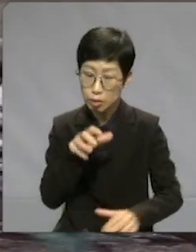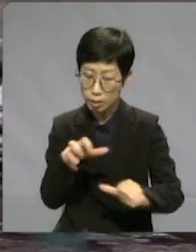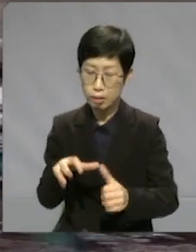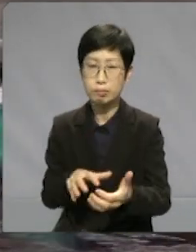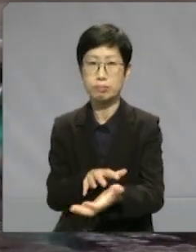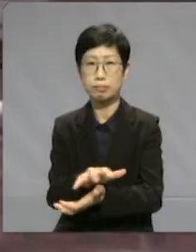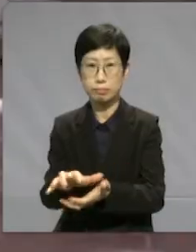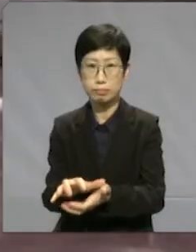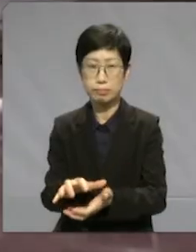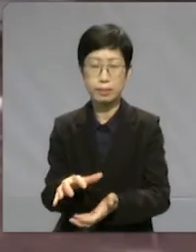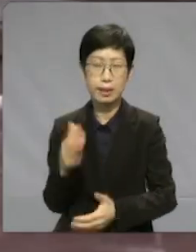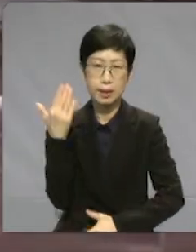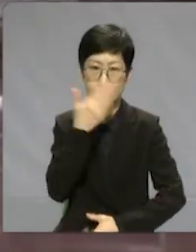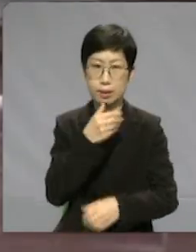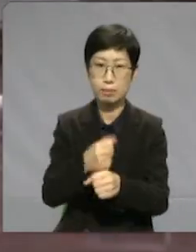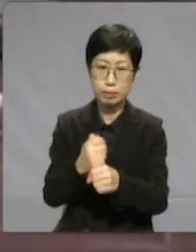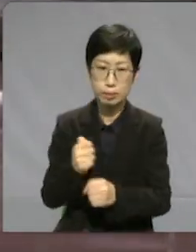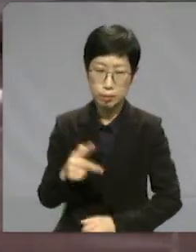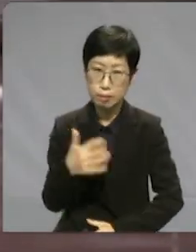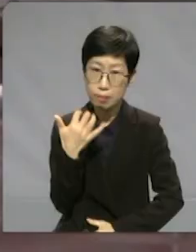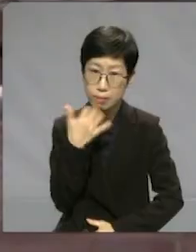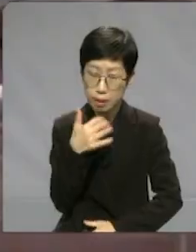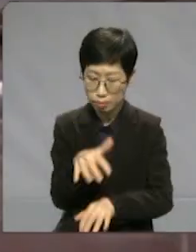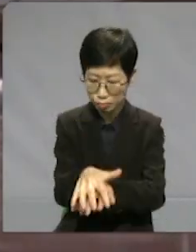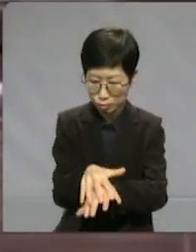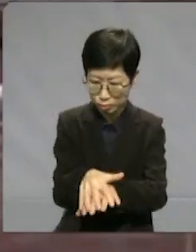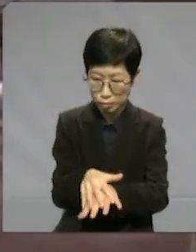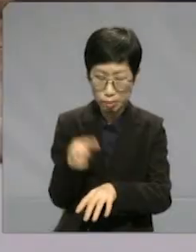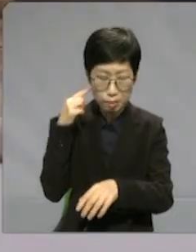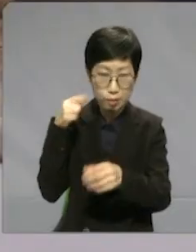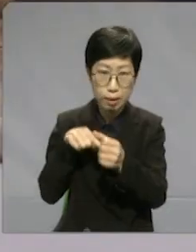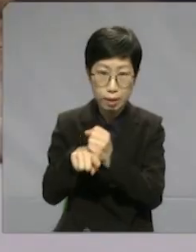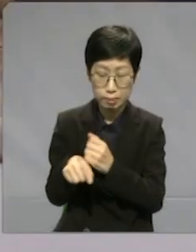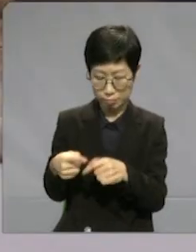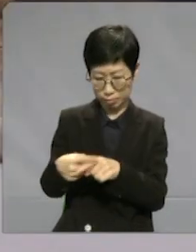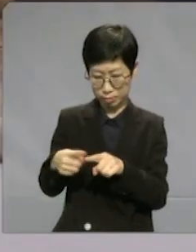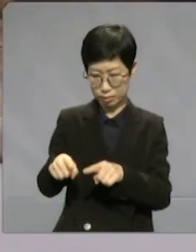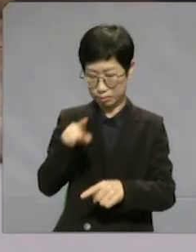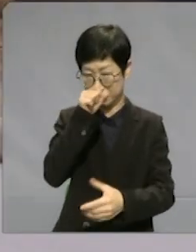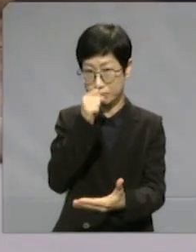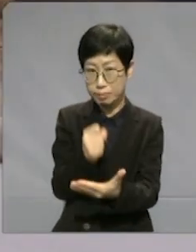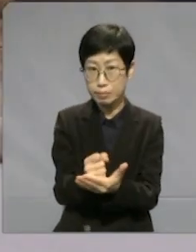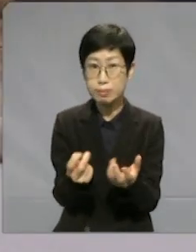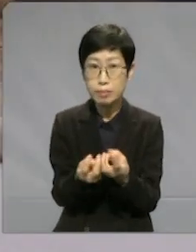직물의 구조와 색상을 과학적으로 분석해 가장 적합한 방법을